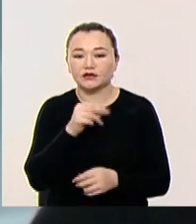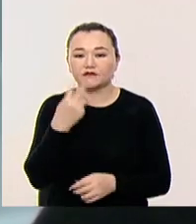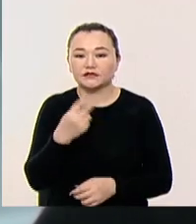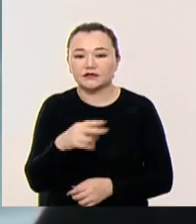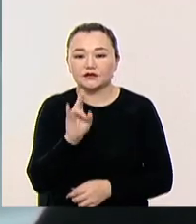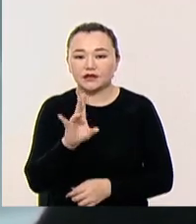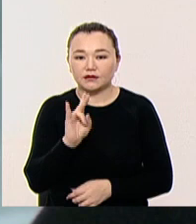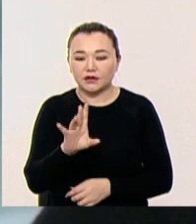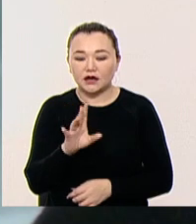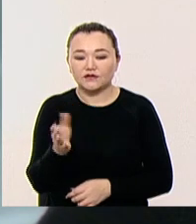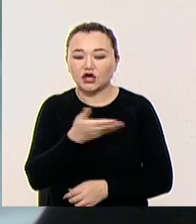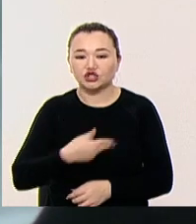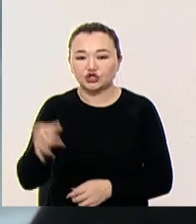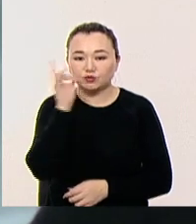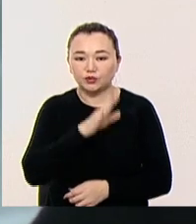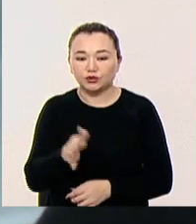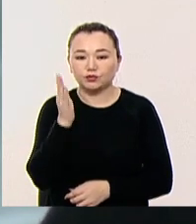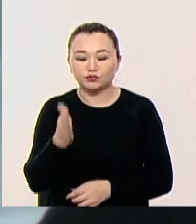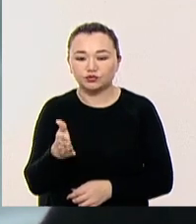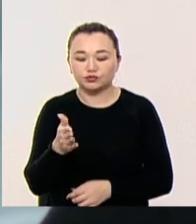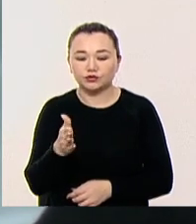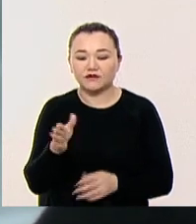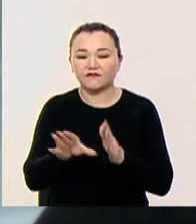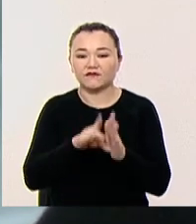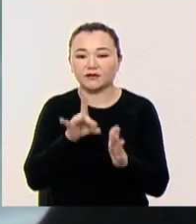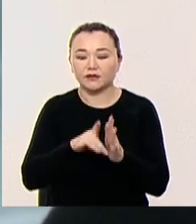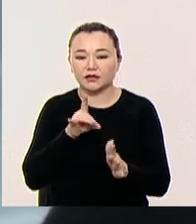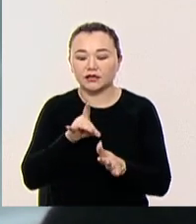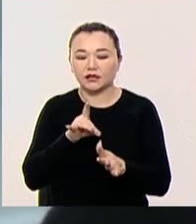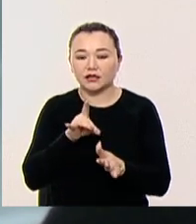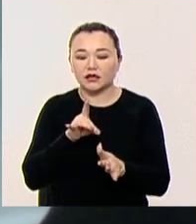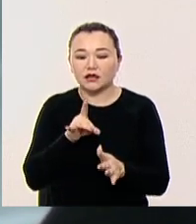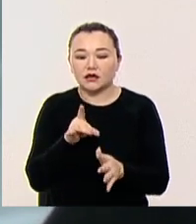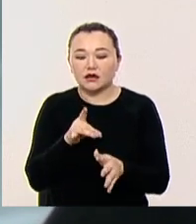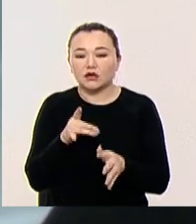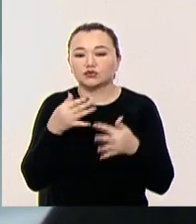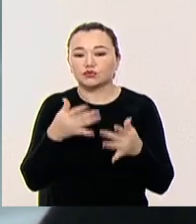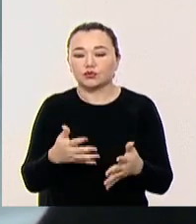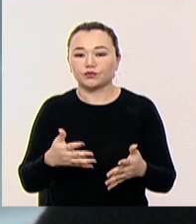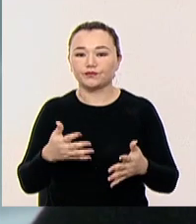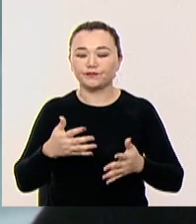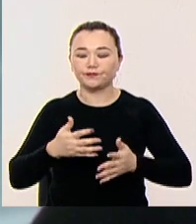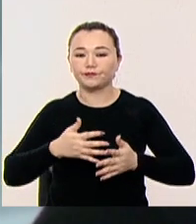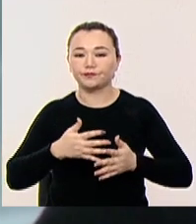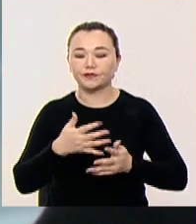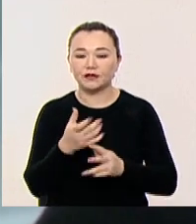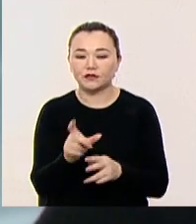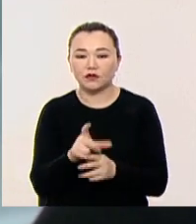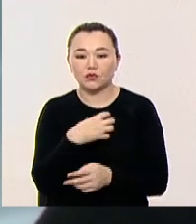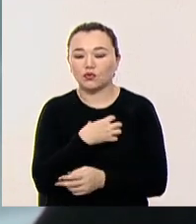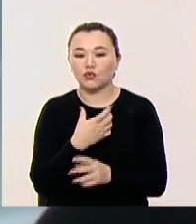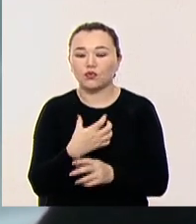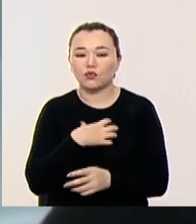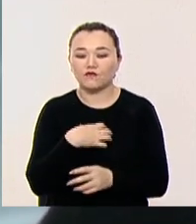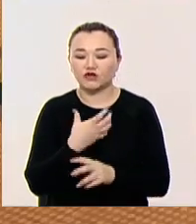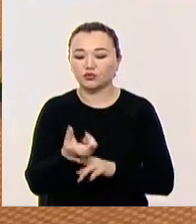ноября в нашей республике состоятся выборы президента, поскольку это очень